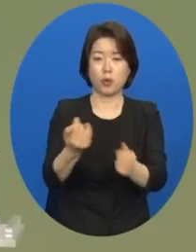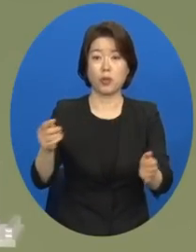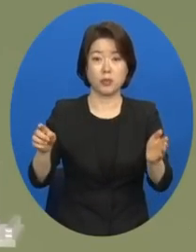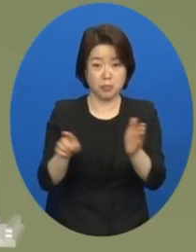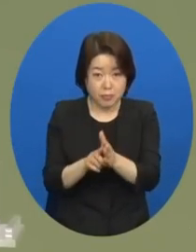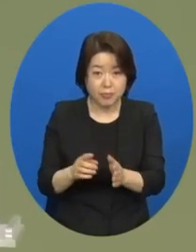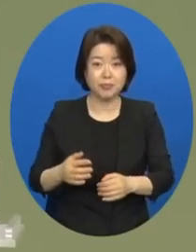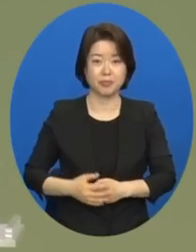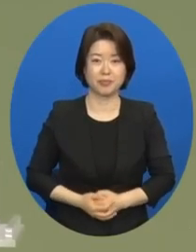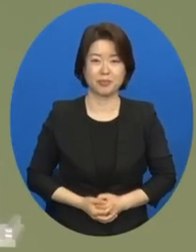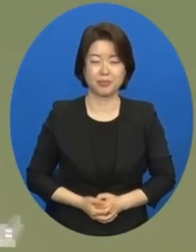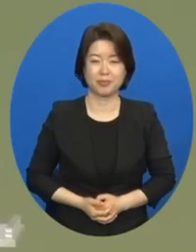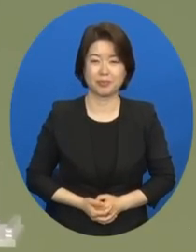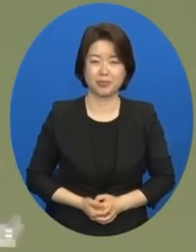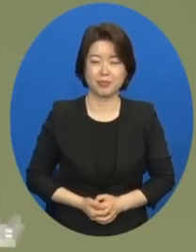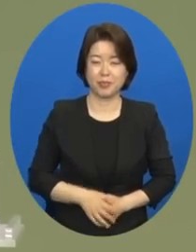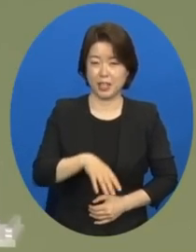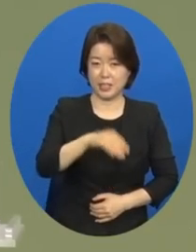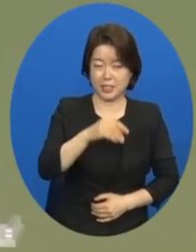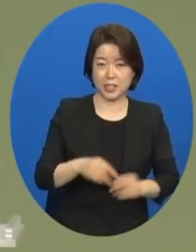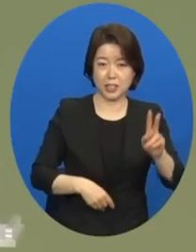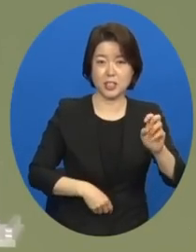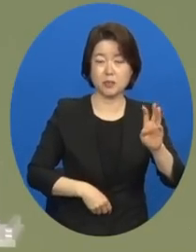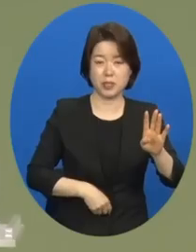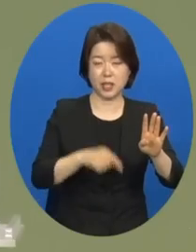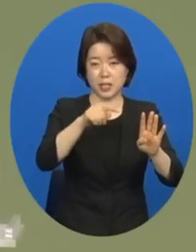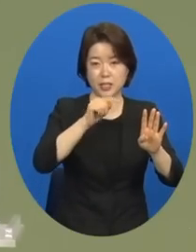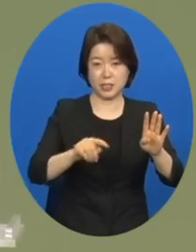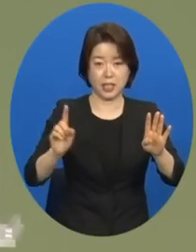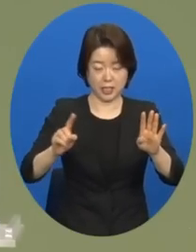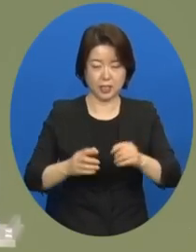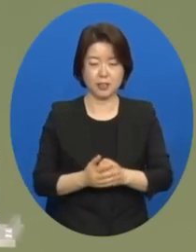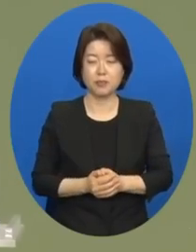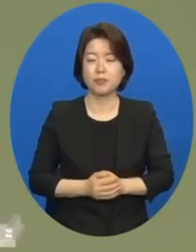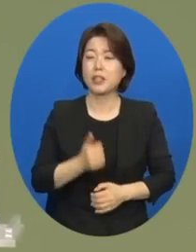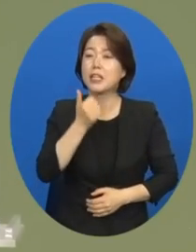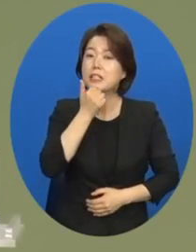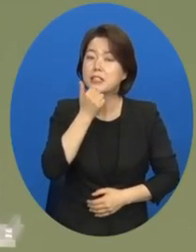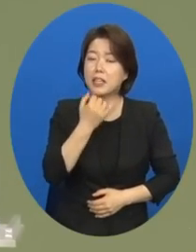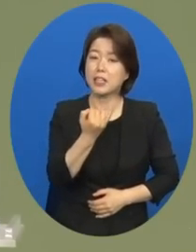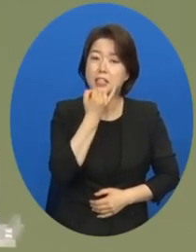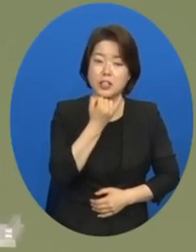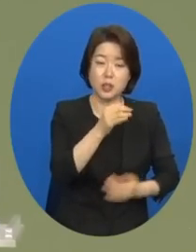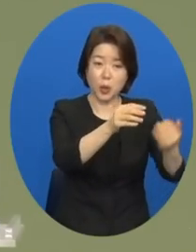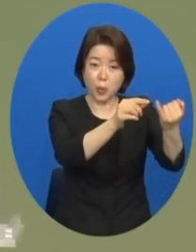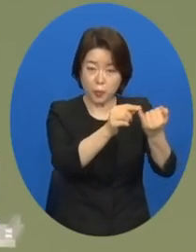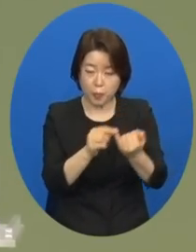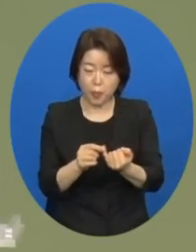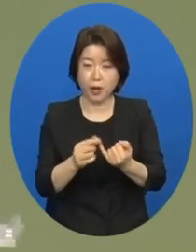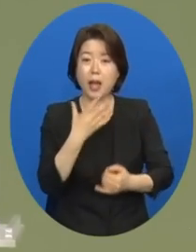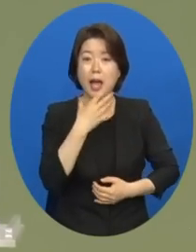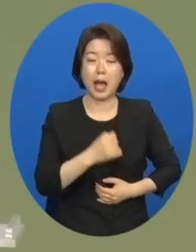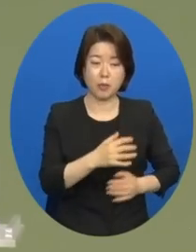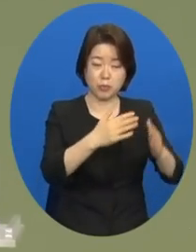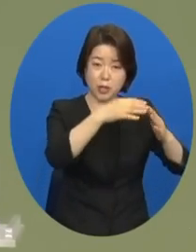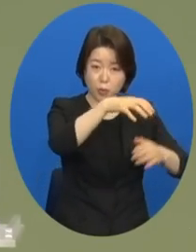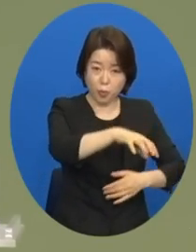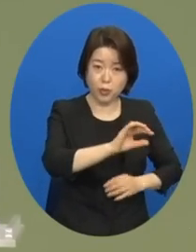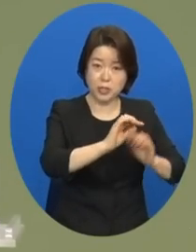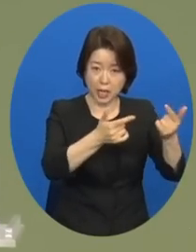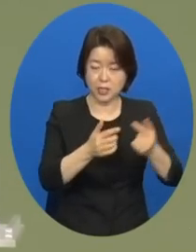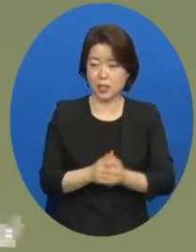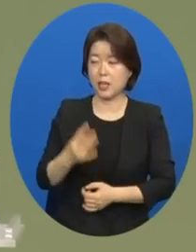믿습니다 창세기 24장에서 이삭에게 리브가를 인도하여 아브라함의 장막이 아니라